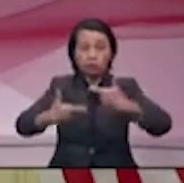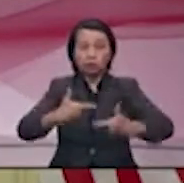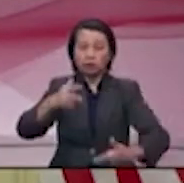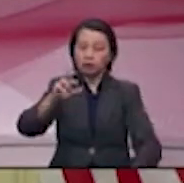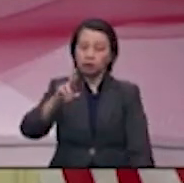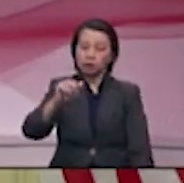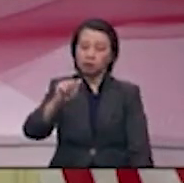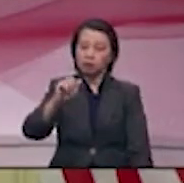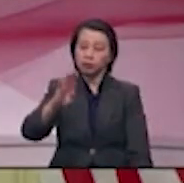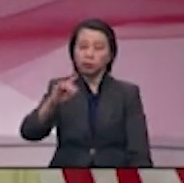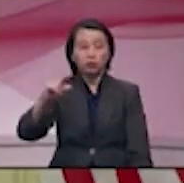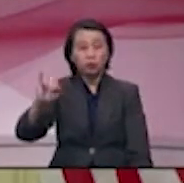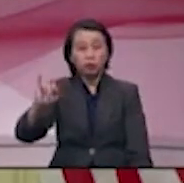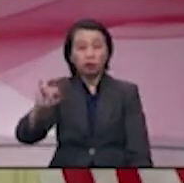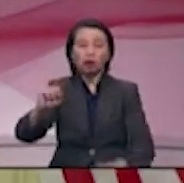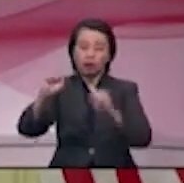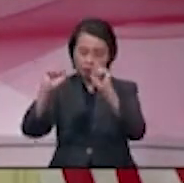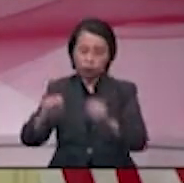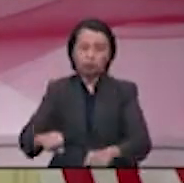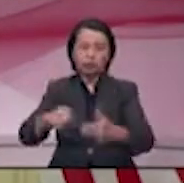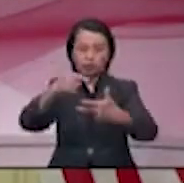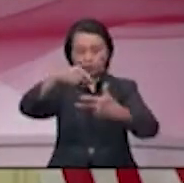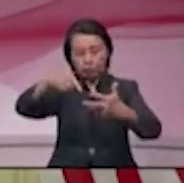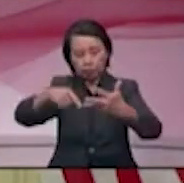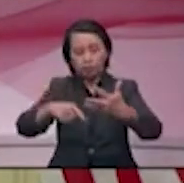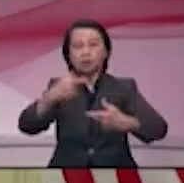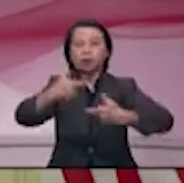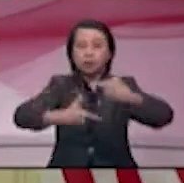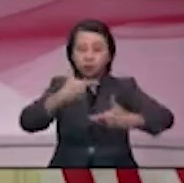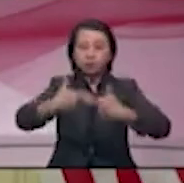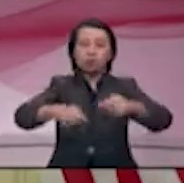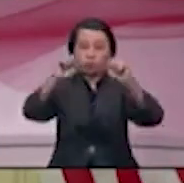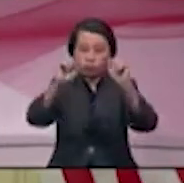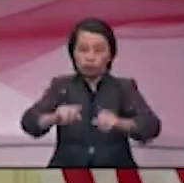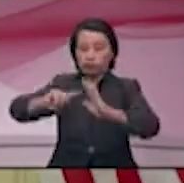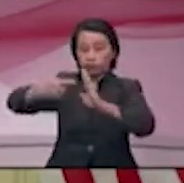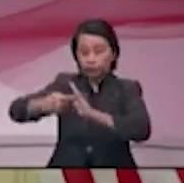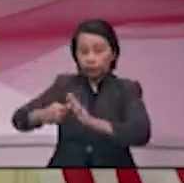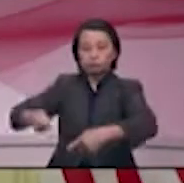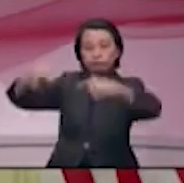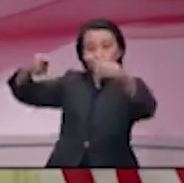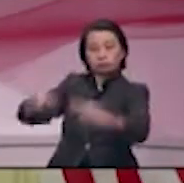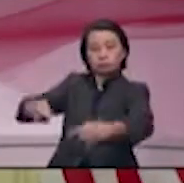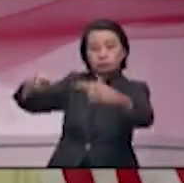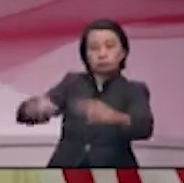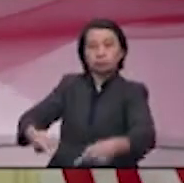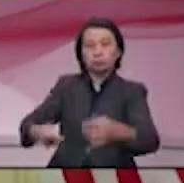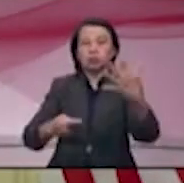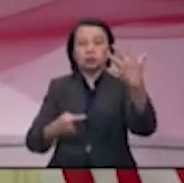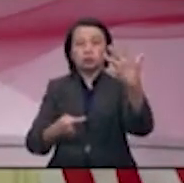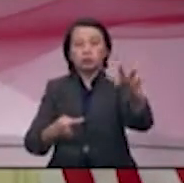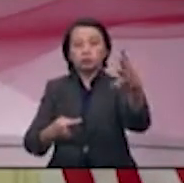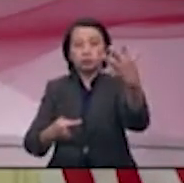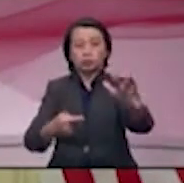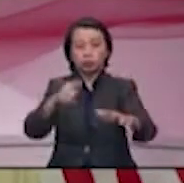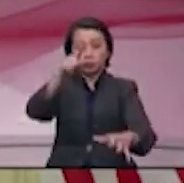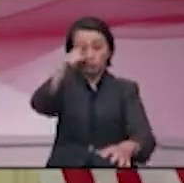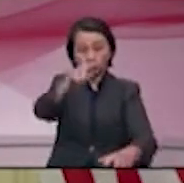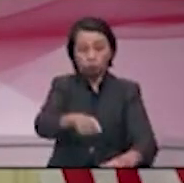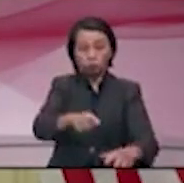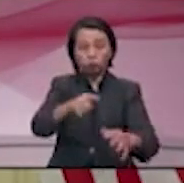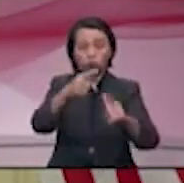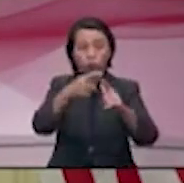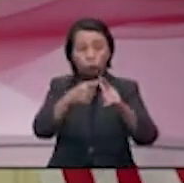liga-liga yang dibenarkan untuk memulihkan pertandingan mereka pandai 15 ogos nanti